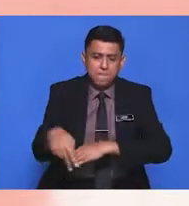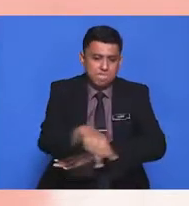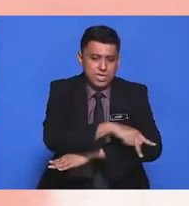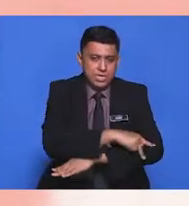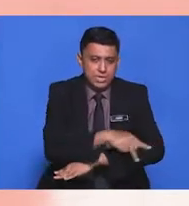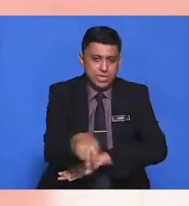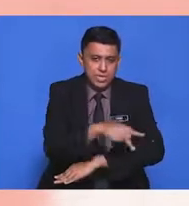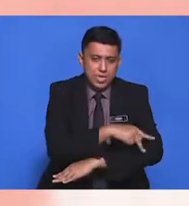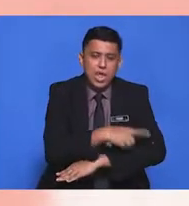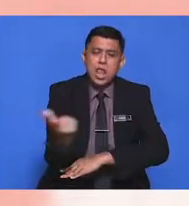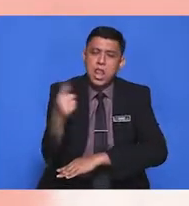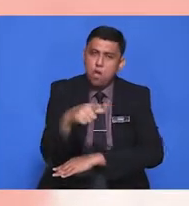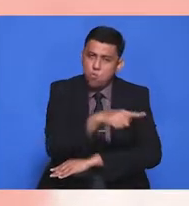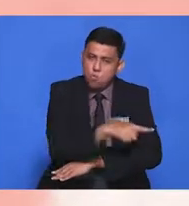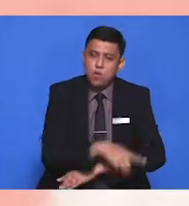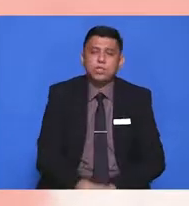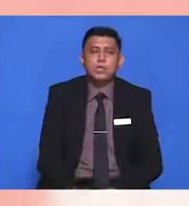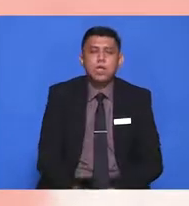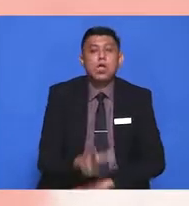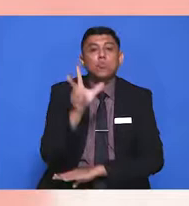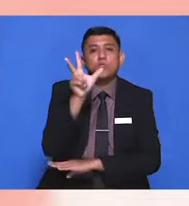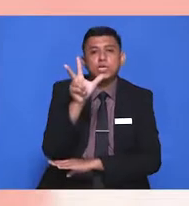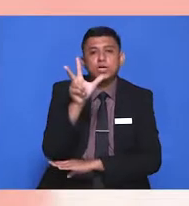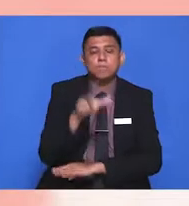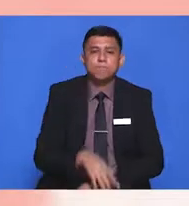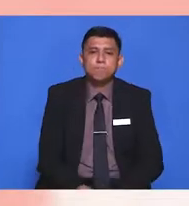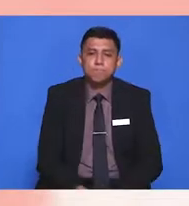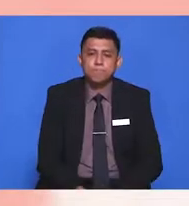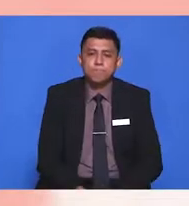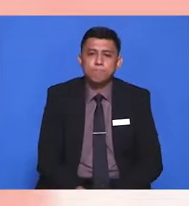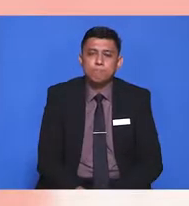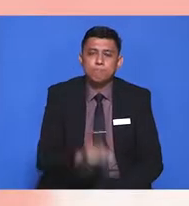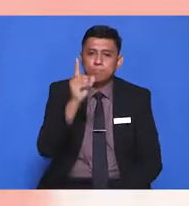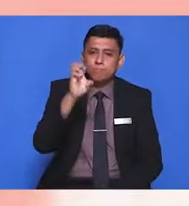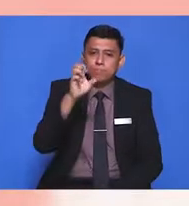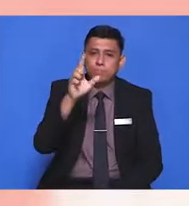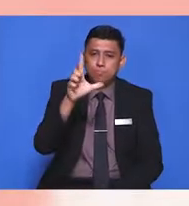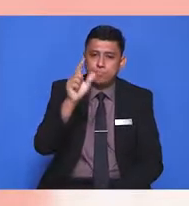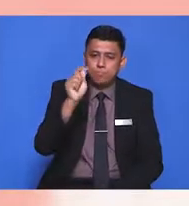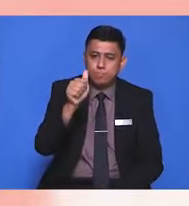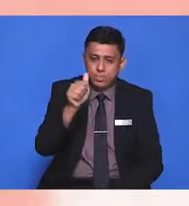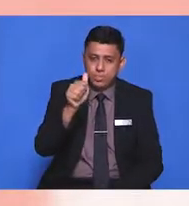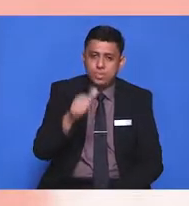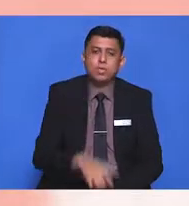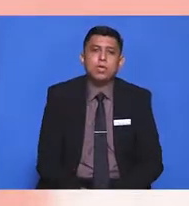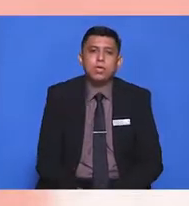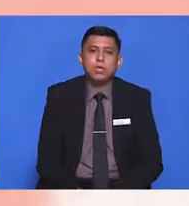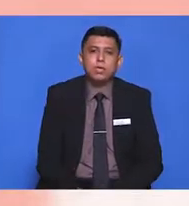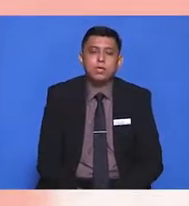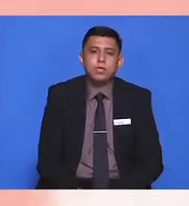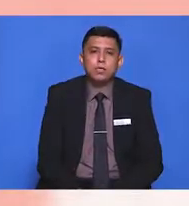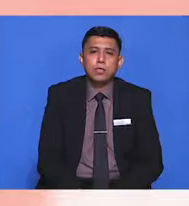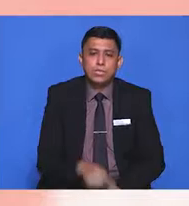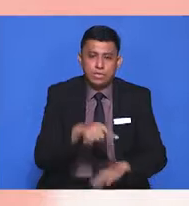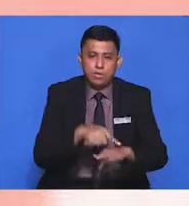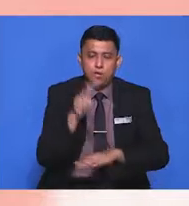laut. Uji kendiri bagi soalan 3. Delta Sungai Mekong di Vietnam dan Lembah Menam